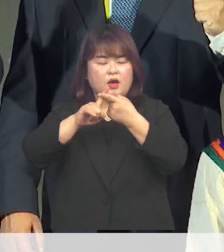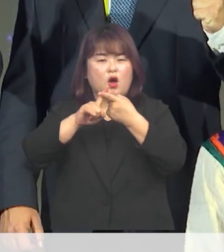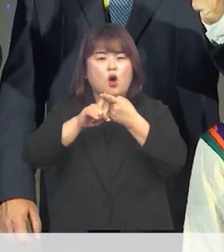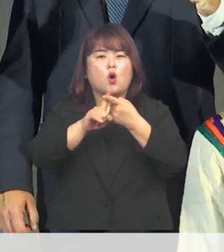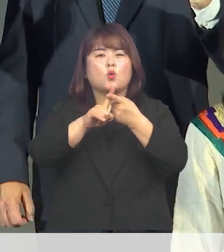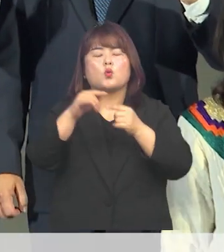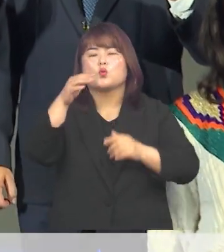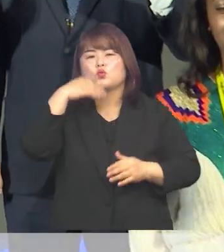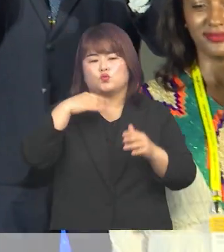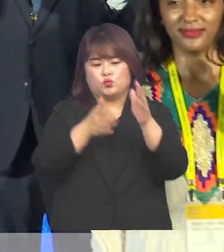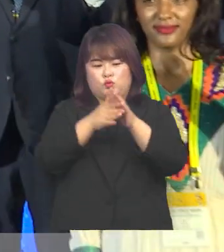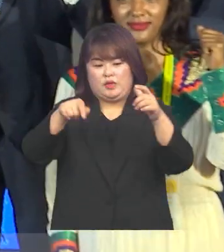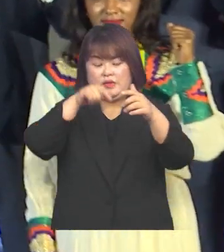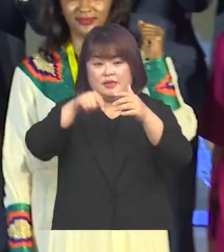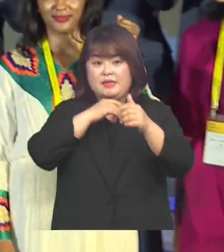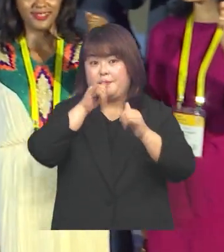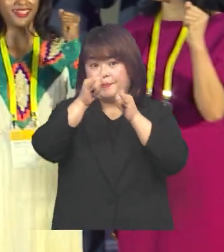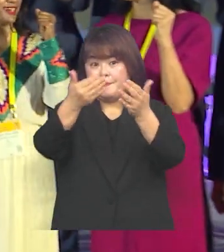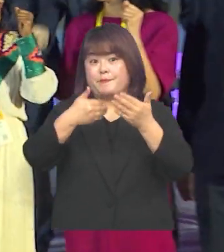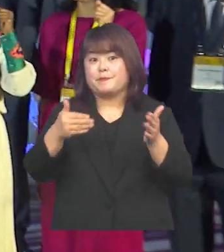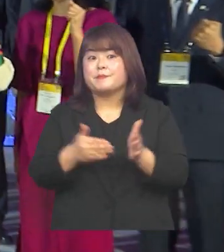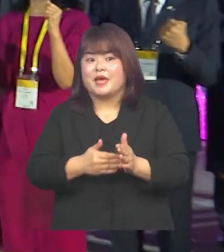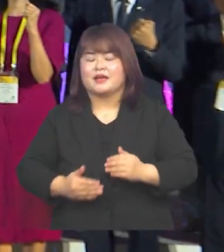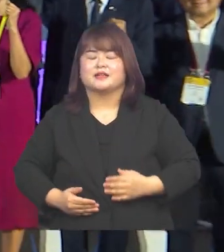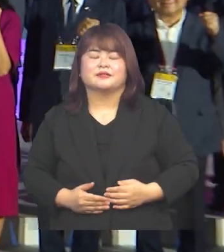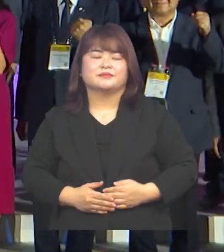어워즈에서 국내 도시 부문을 수상했습니다.